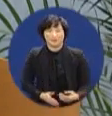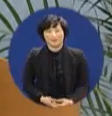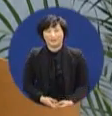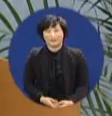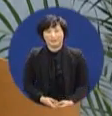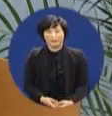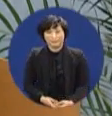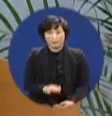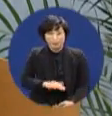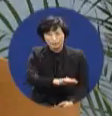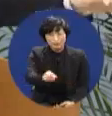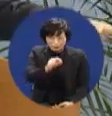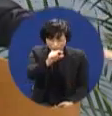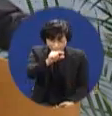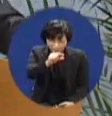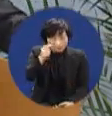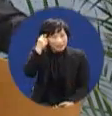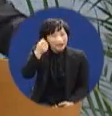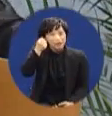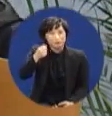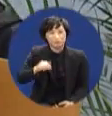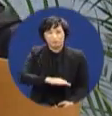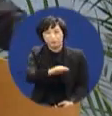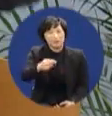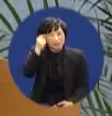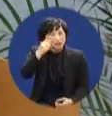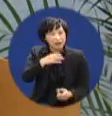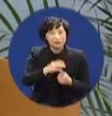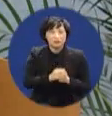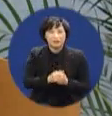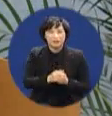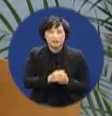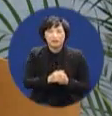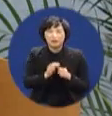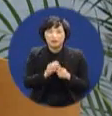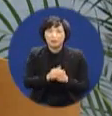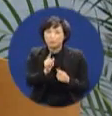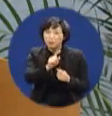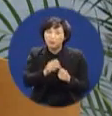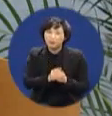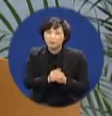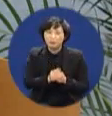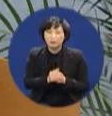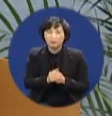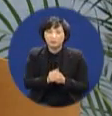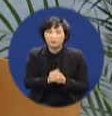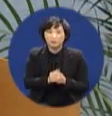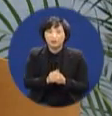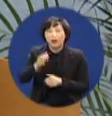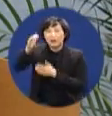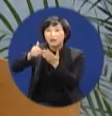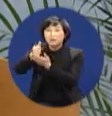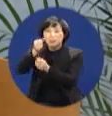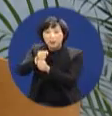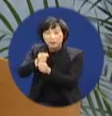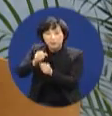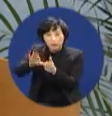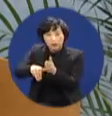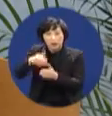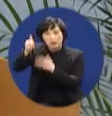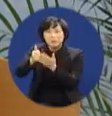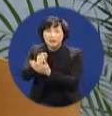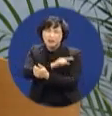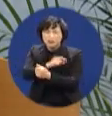보세요 생각으로 우리 인간을 이용하려고 들지 않고 만드신 분은 자기가 가장 위대하게 사용하실